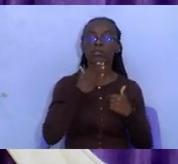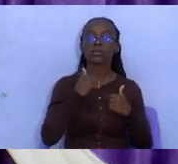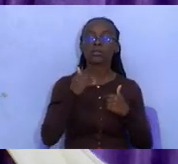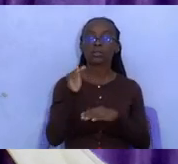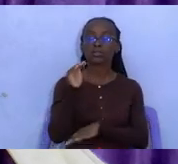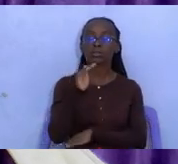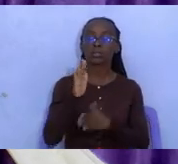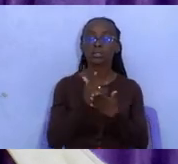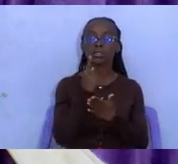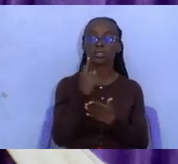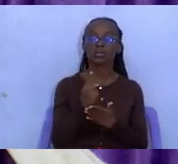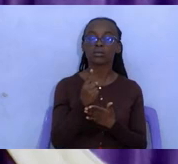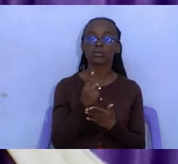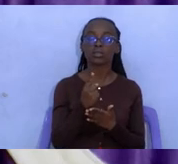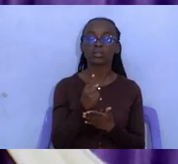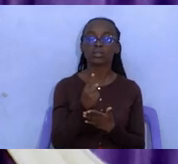Sijui kama mtu amenielewa.